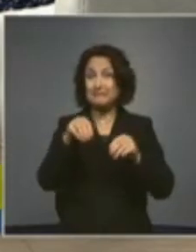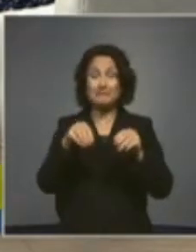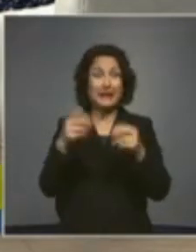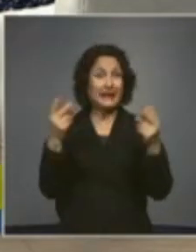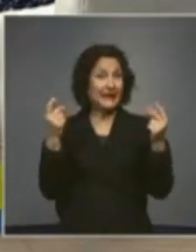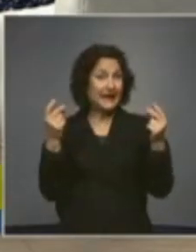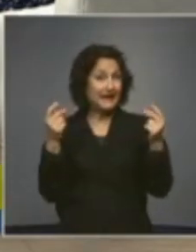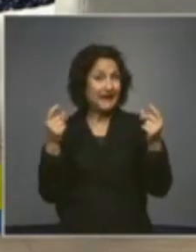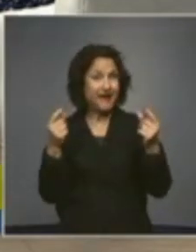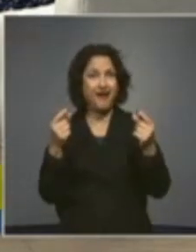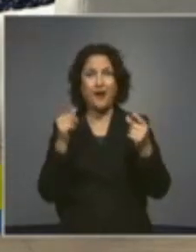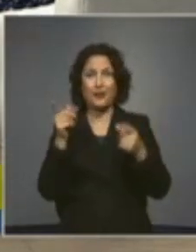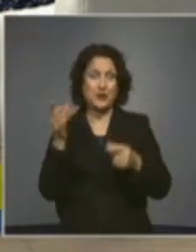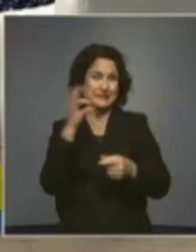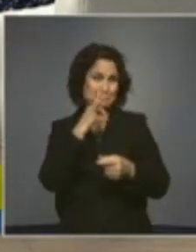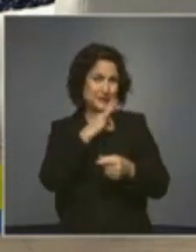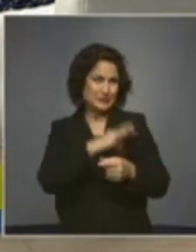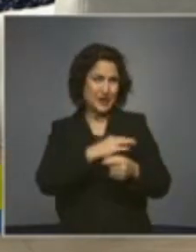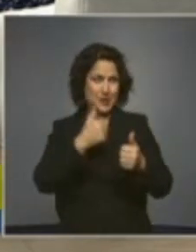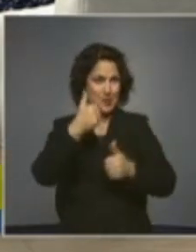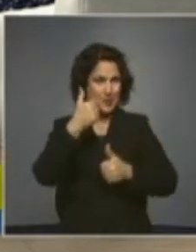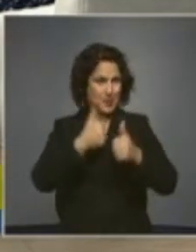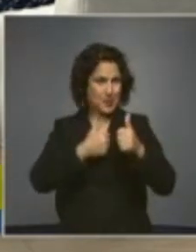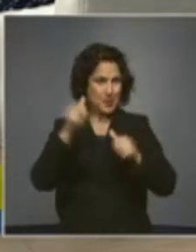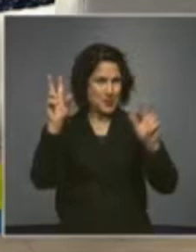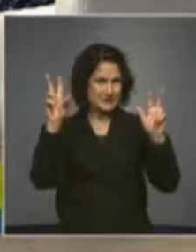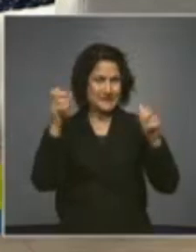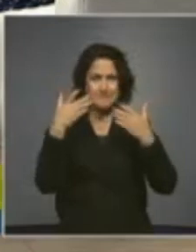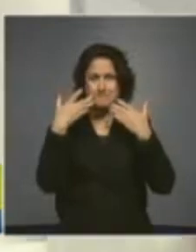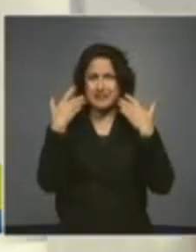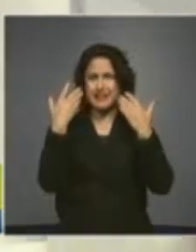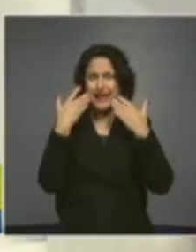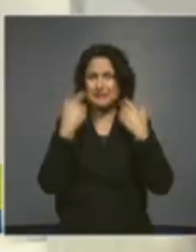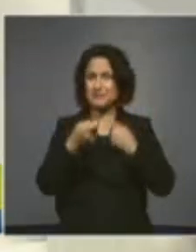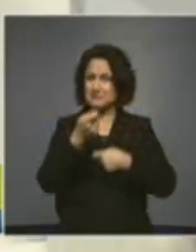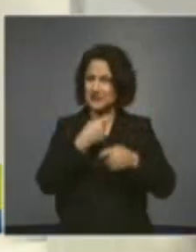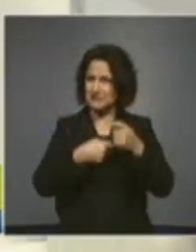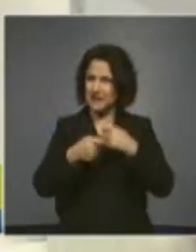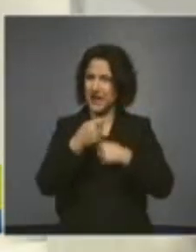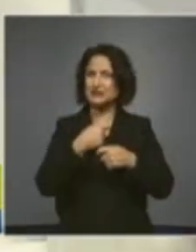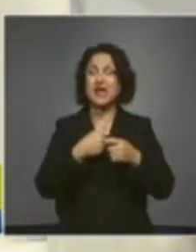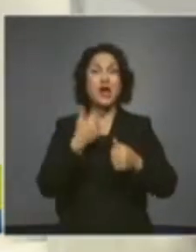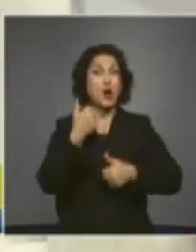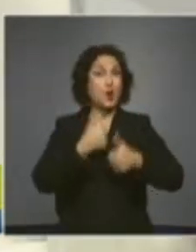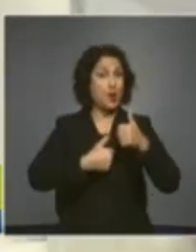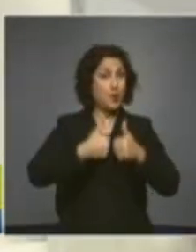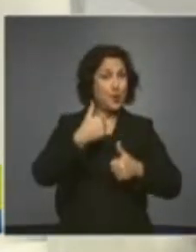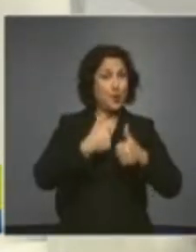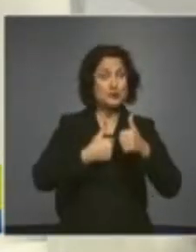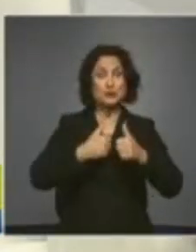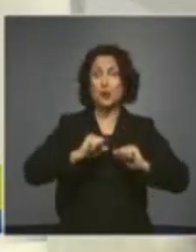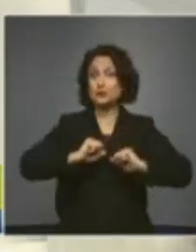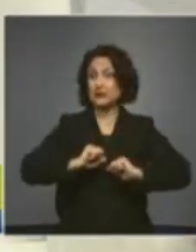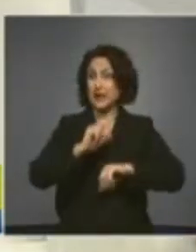Играта, с която той спечели в конкурса Млад предприемач тази година. Конкурс, организиран от община Пловдив, с който